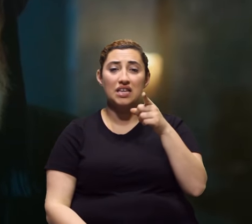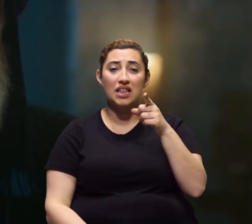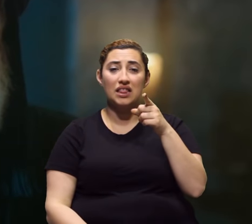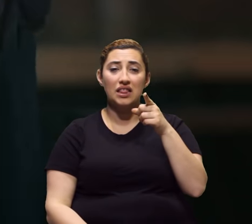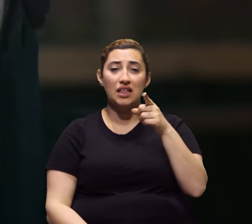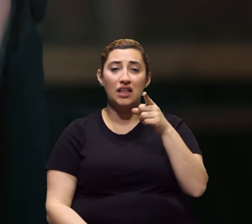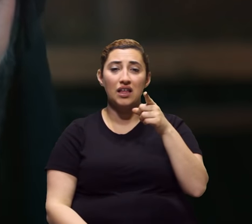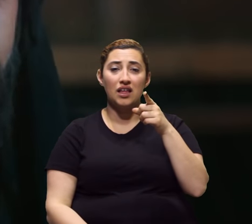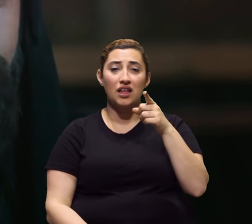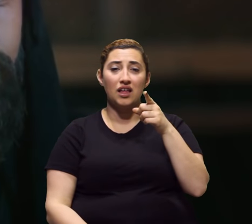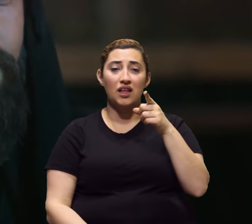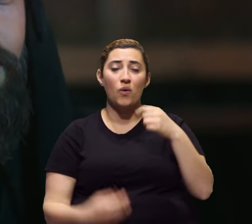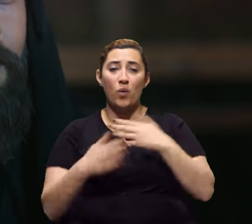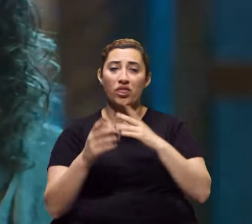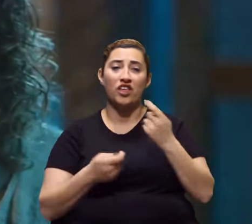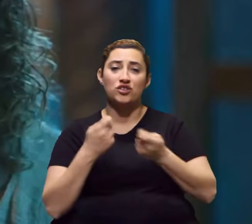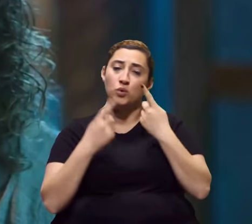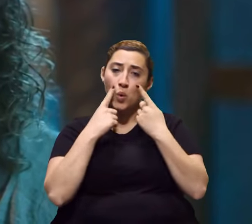halvet görünür.